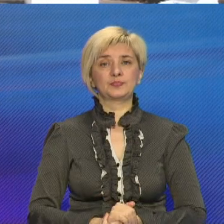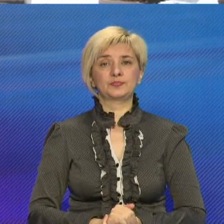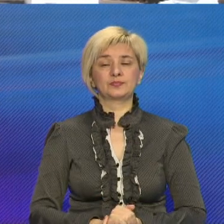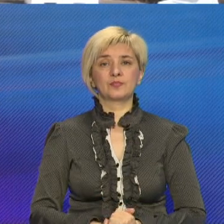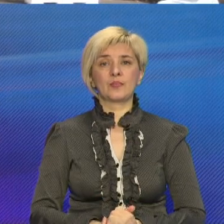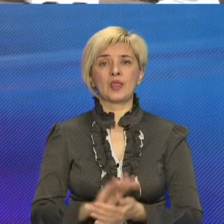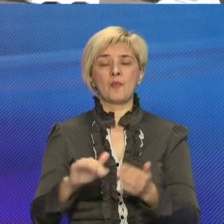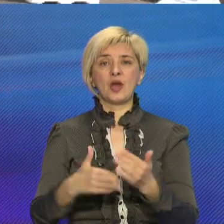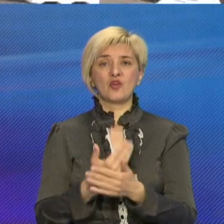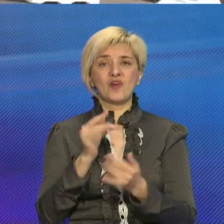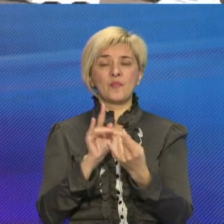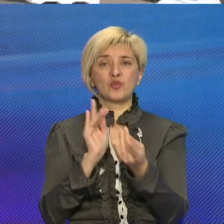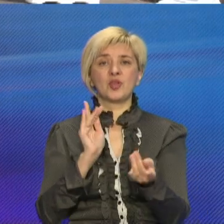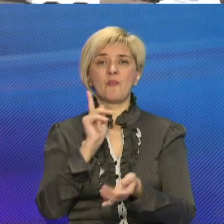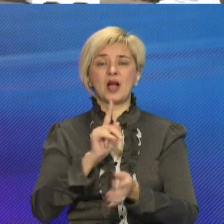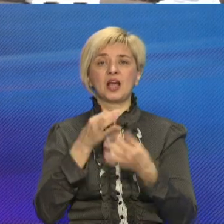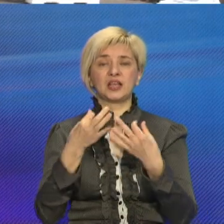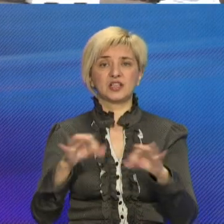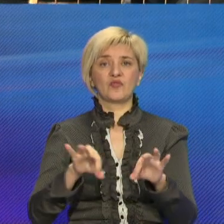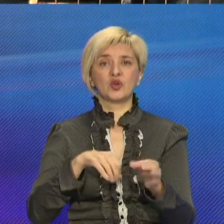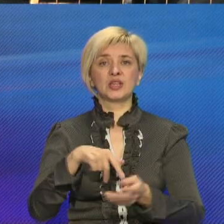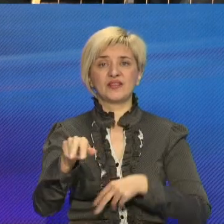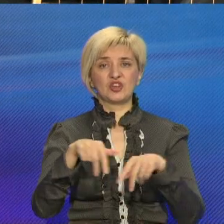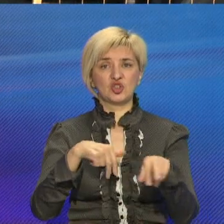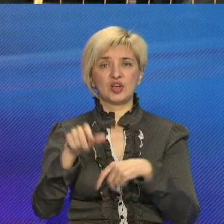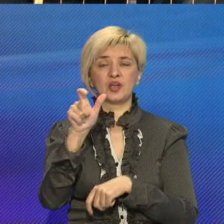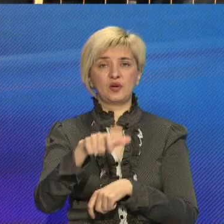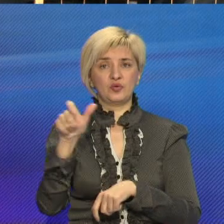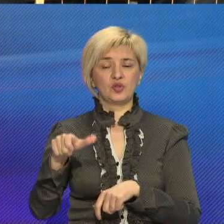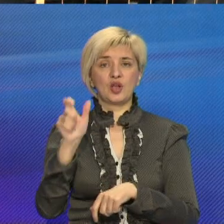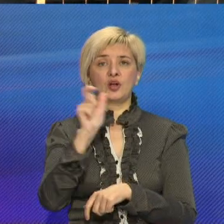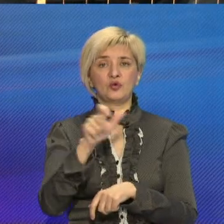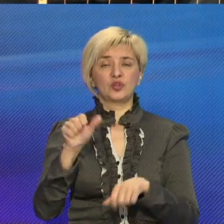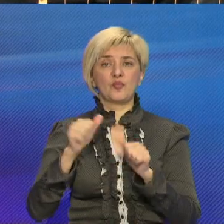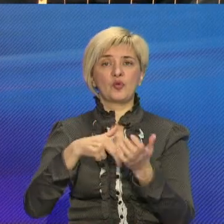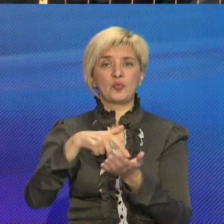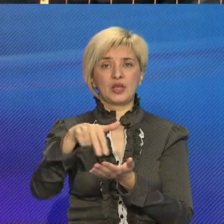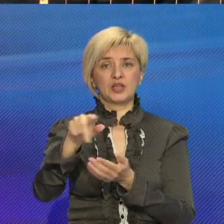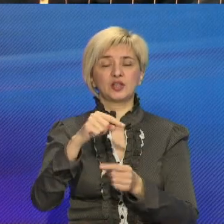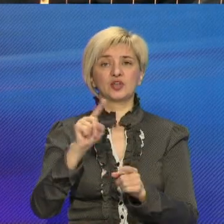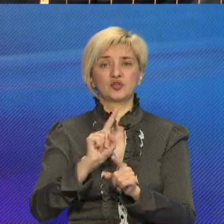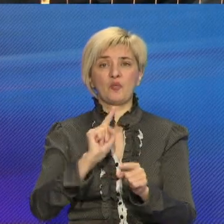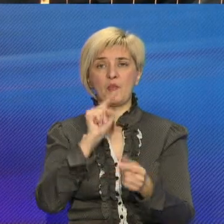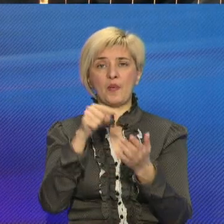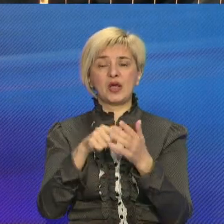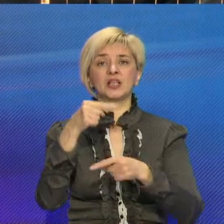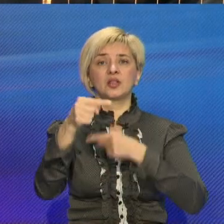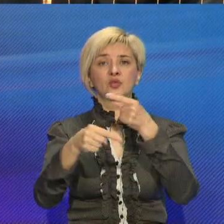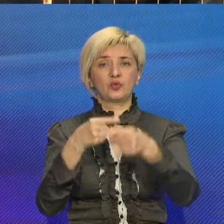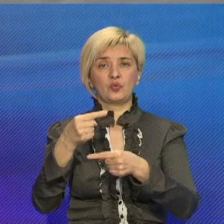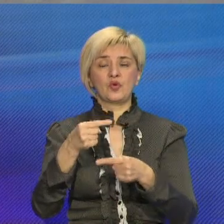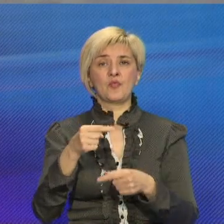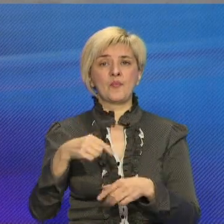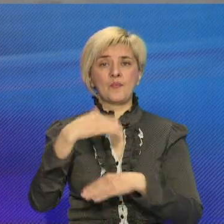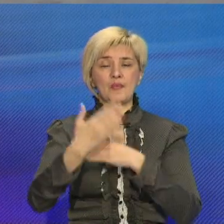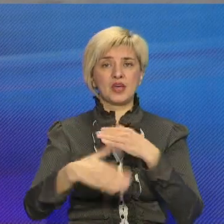По новому мості покуль дозволений рух пішоходів. Гродінці можуть перейти переправу про Знеман, каб трапити на інший берег. На вулиці